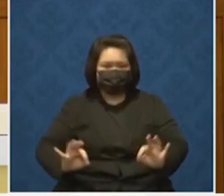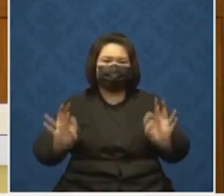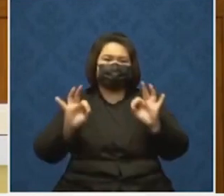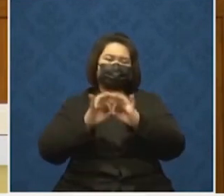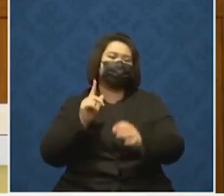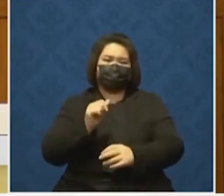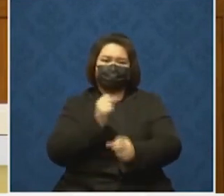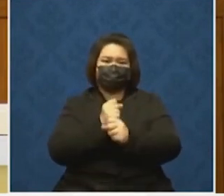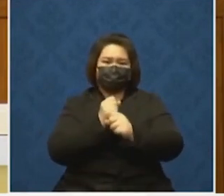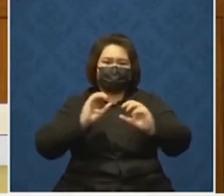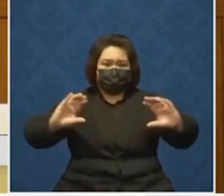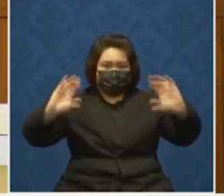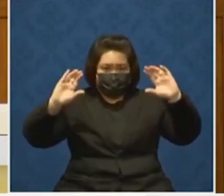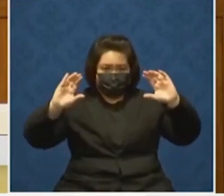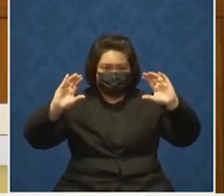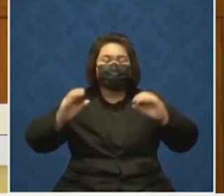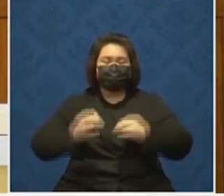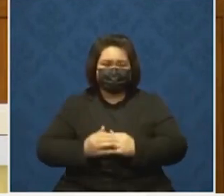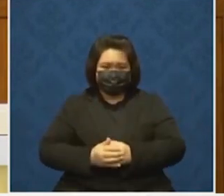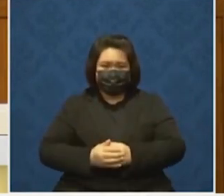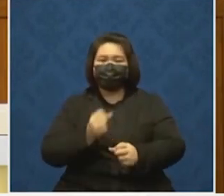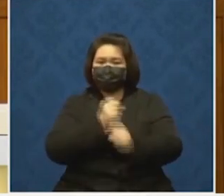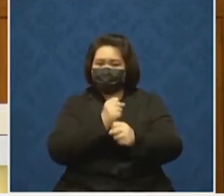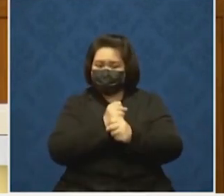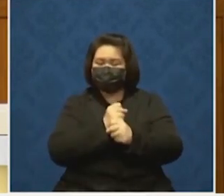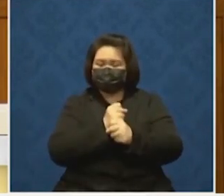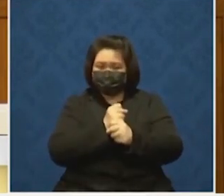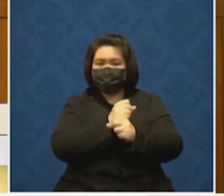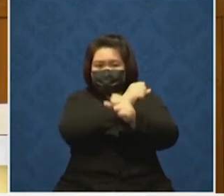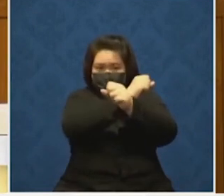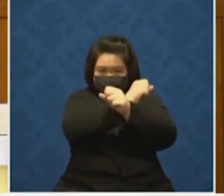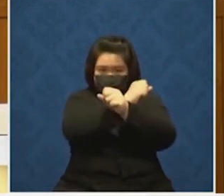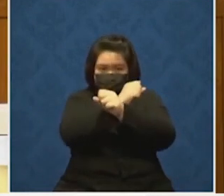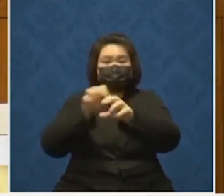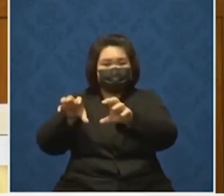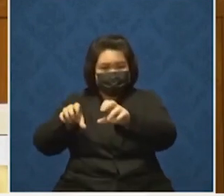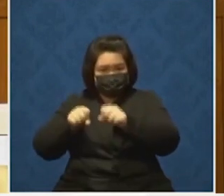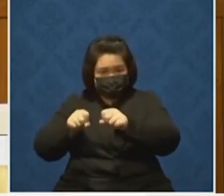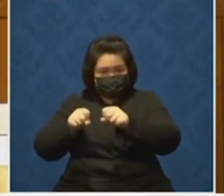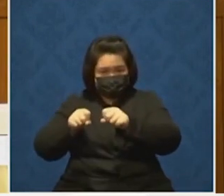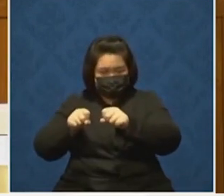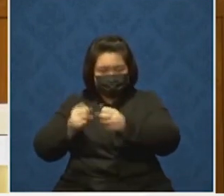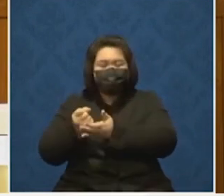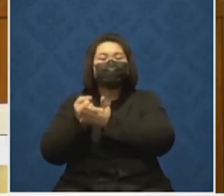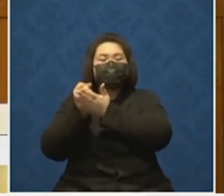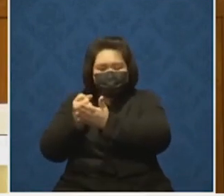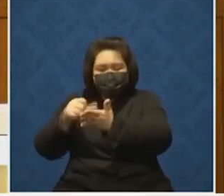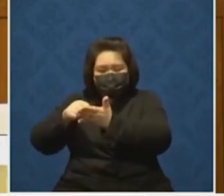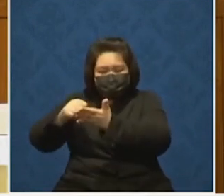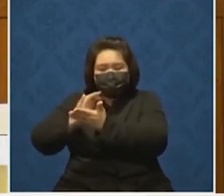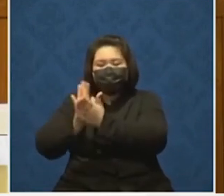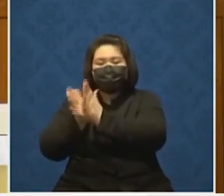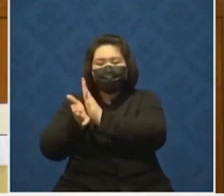ย 18:45 นาทีพลเอกประยุทธ์ลุกขึ้นชี้แจงบอกว่ารัฐบาลให้ความสำคัญกับยาเสพติดทุกขั้นตอนเลย